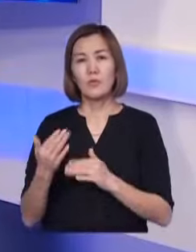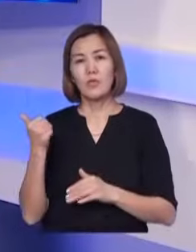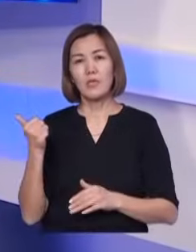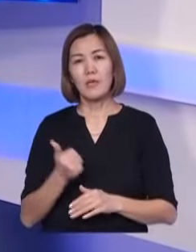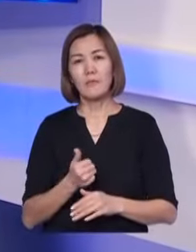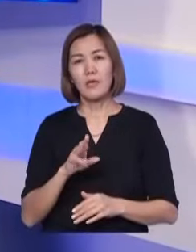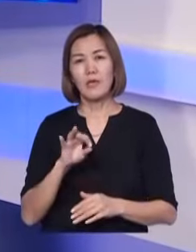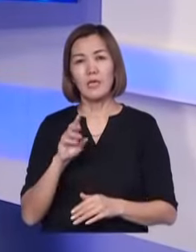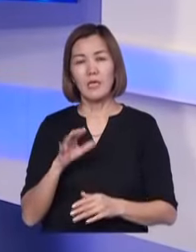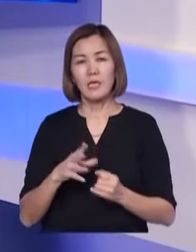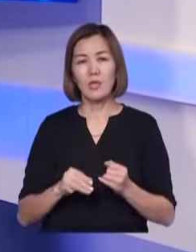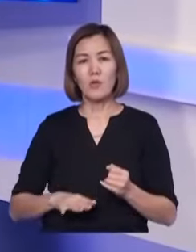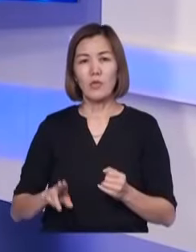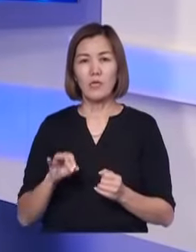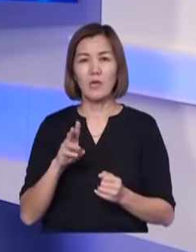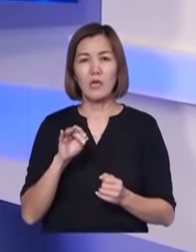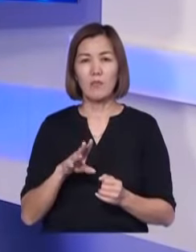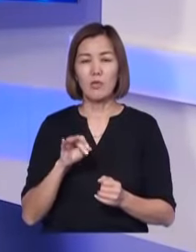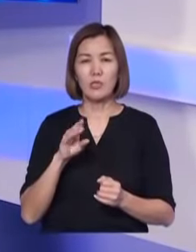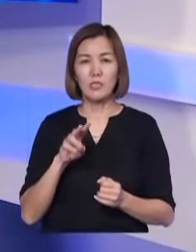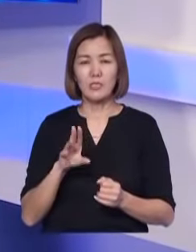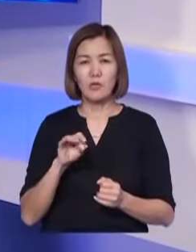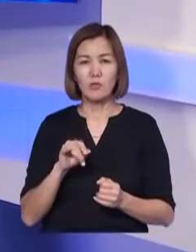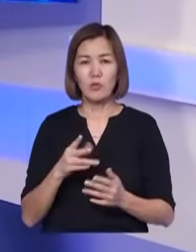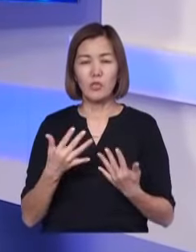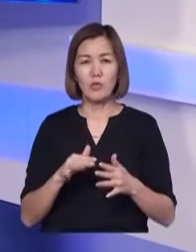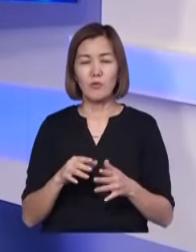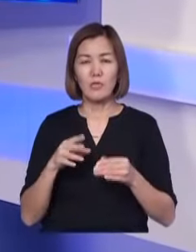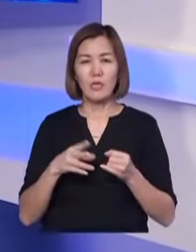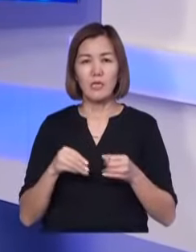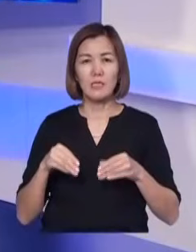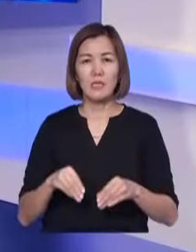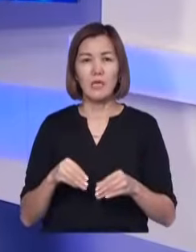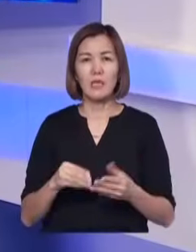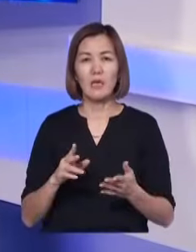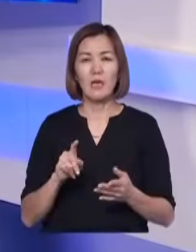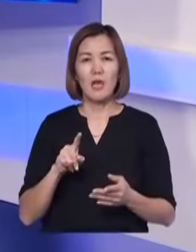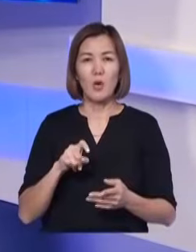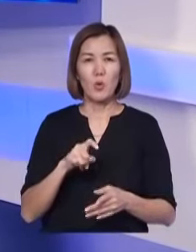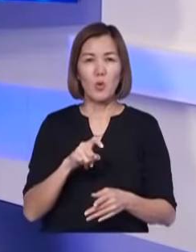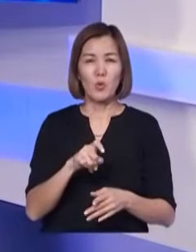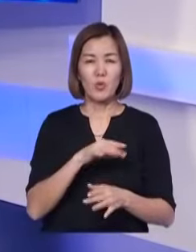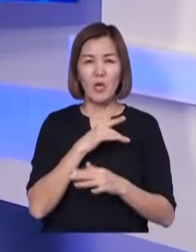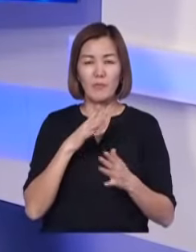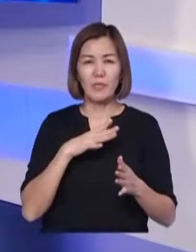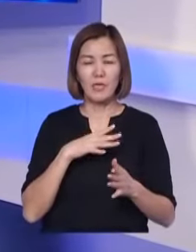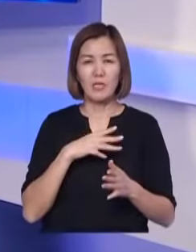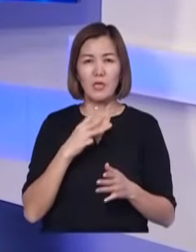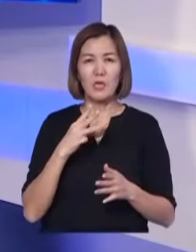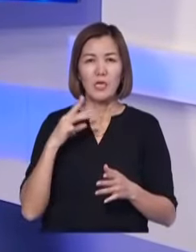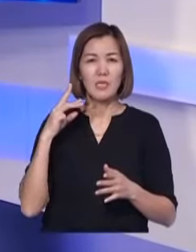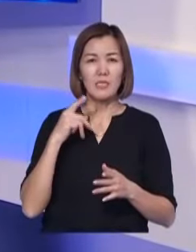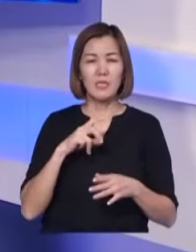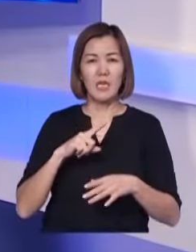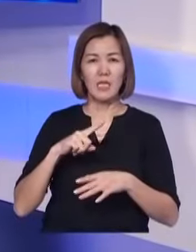Өткен аптада Кеген ауданындағы Қарабұлақ, Жылысай, Ұзынағаш ауылындағы егістік алқапта қарақұрт қаптады. Зиянкестер үш ауылдағы 50